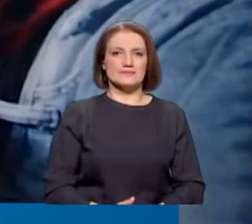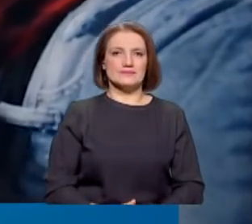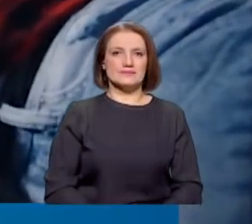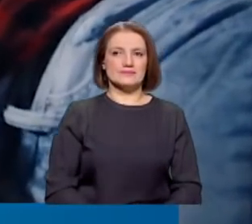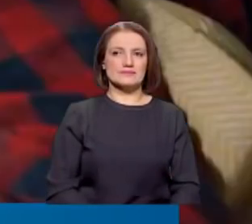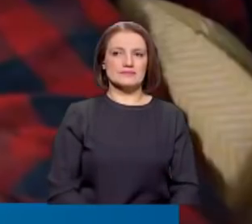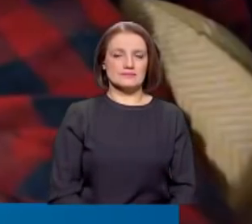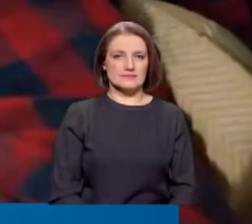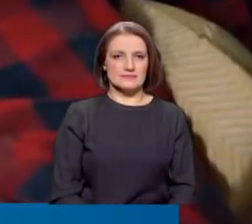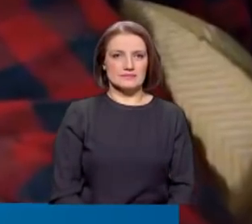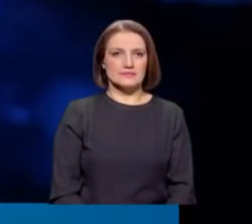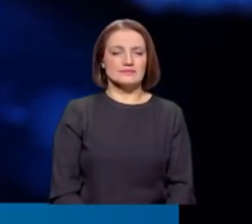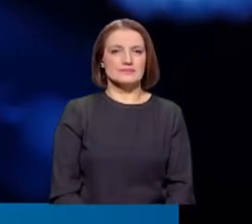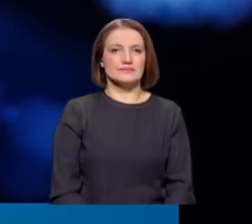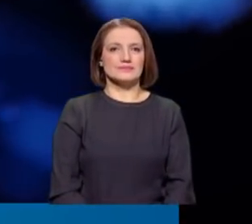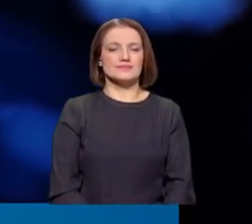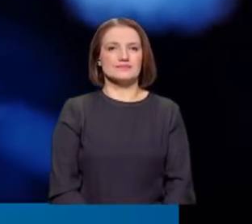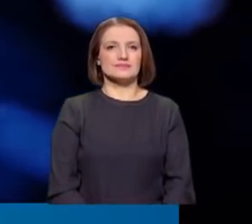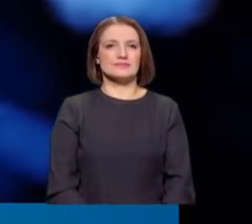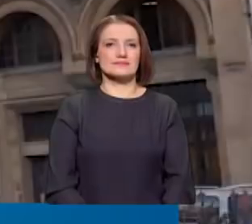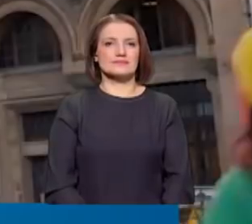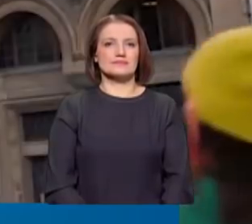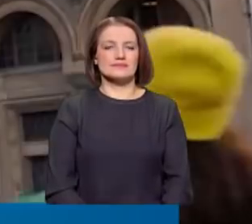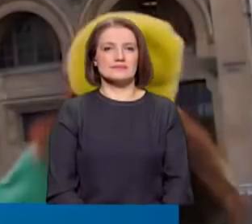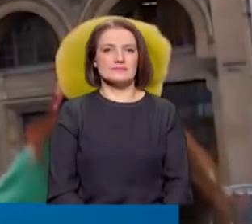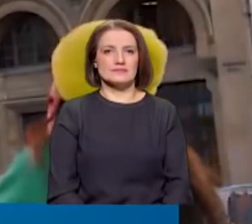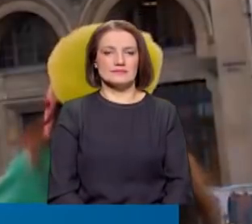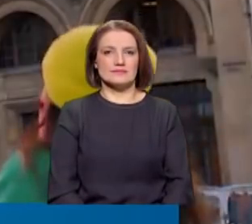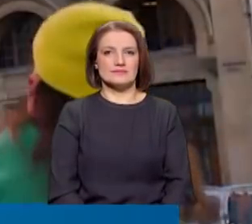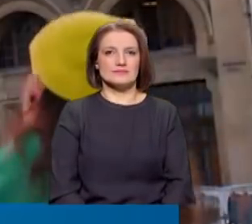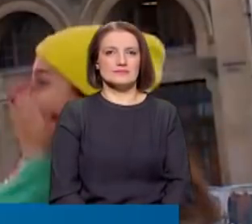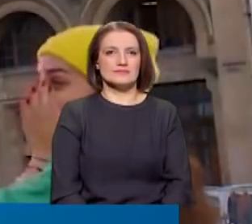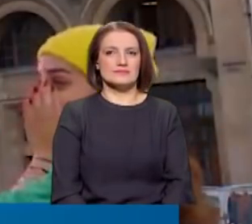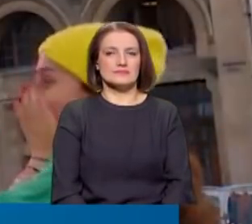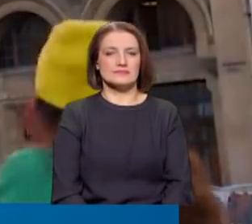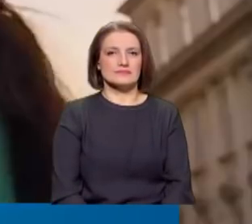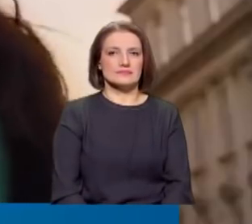O yüzden yakında kaldırıldı